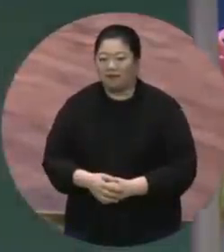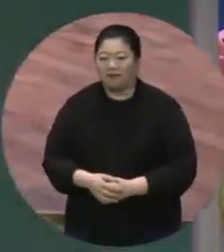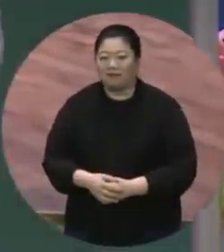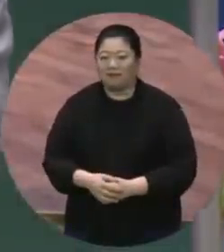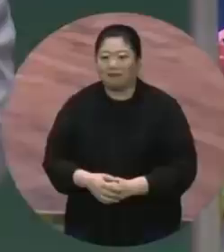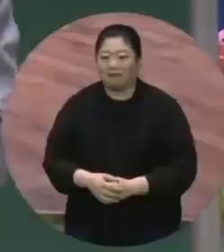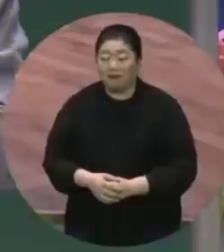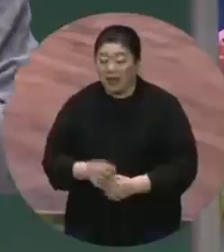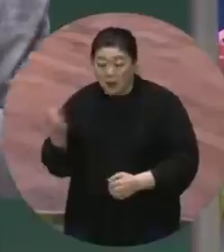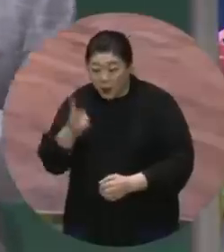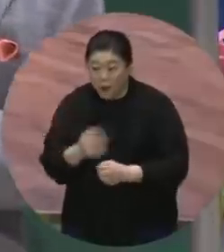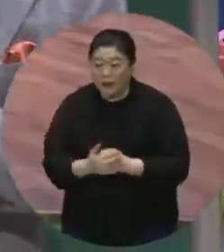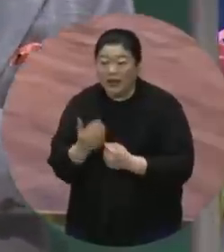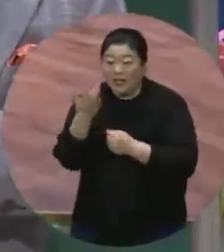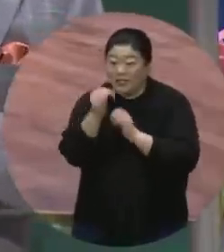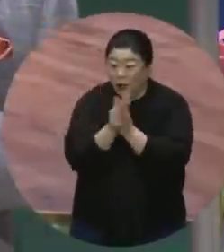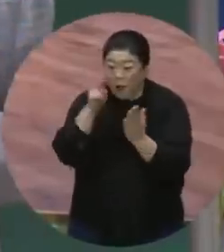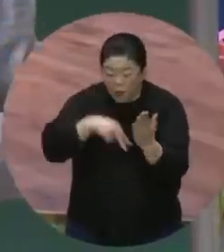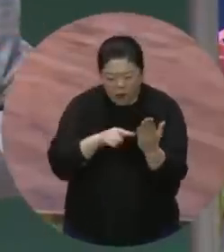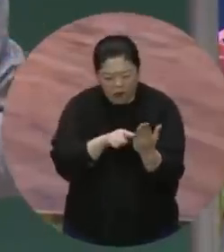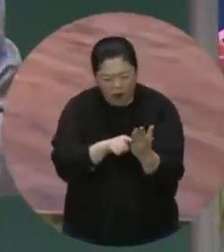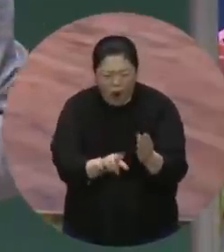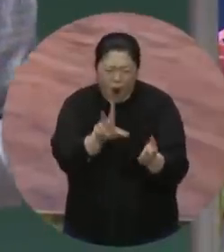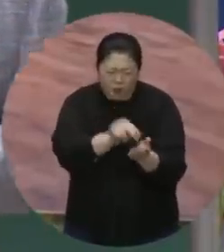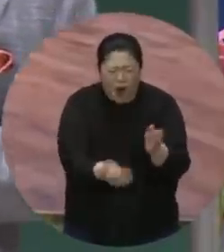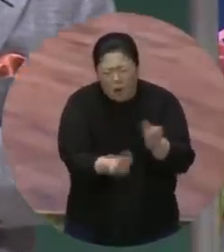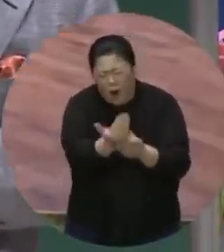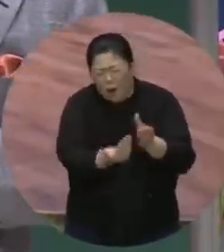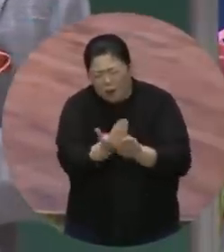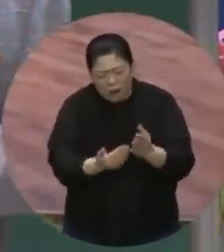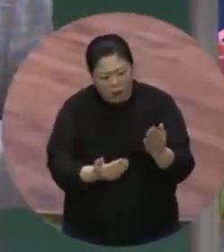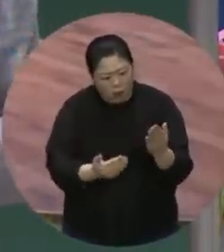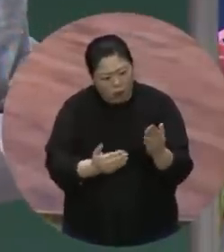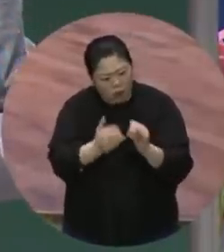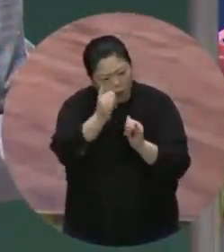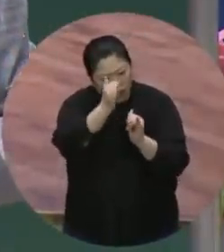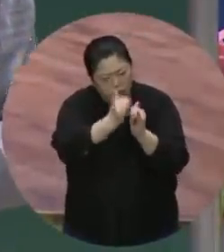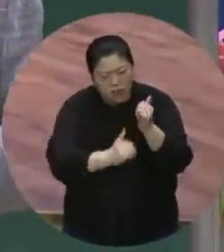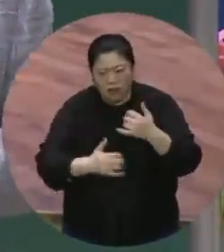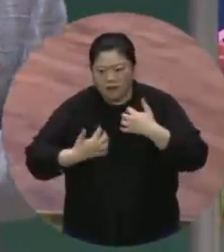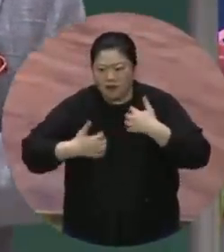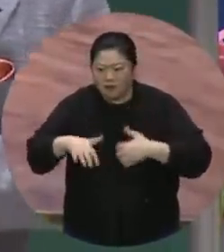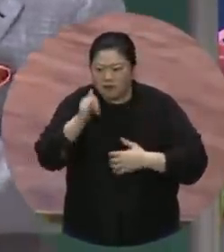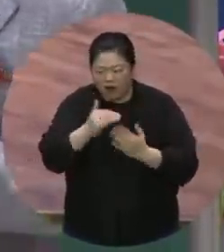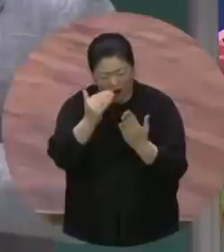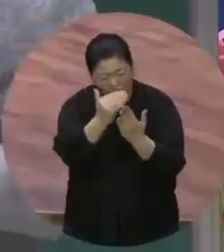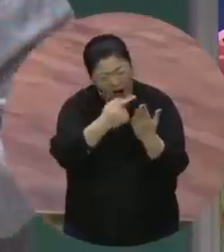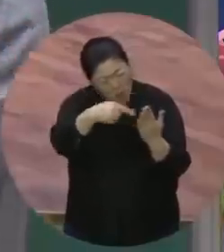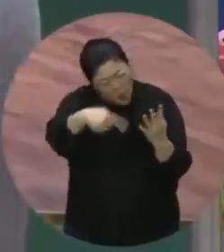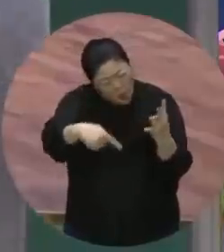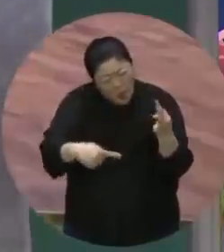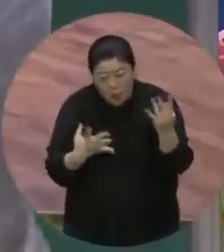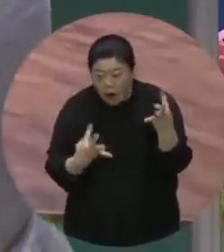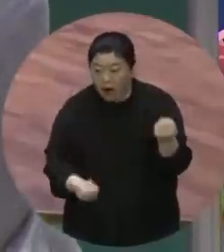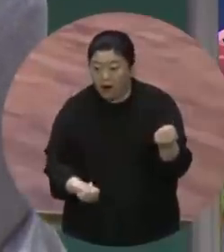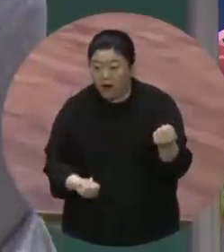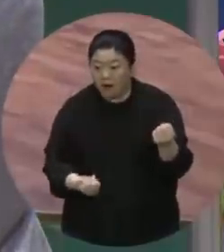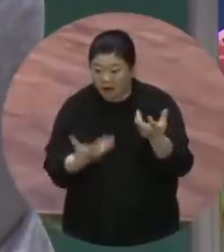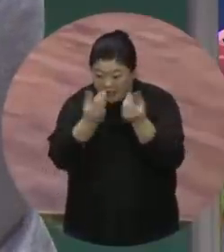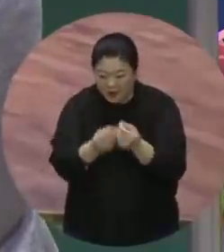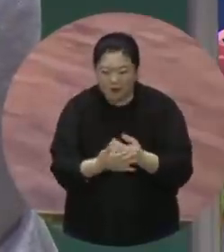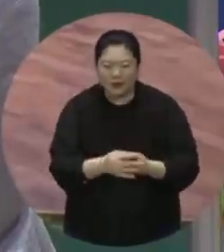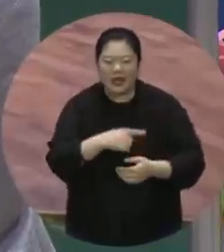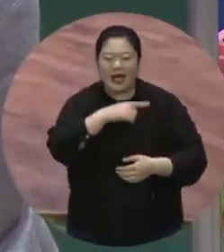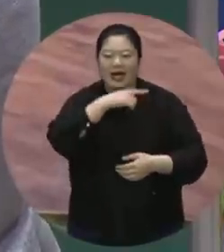다양한 사건들이 나와요. 하나님의 이 다양한 사건들 뭡니까? 우리 성경을 보면요. 홍해